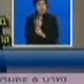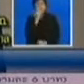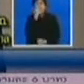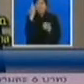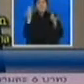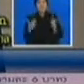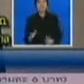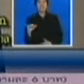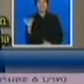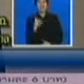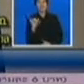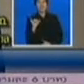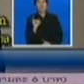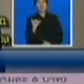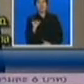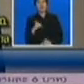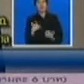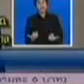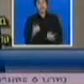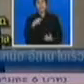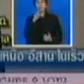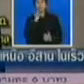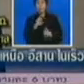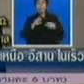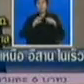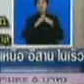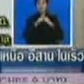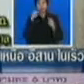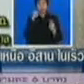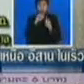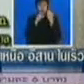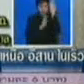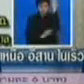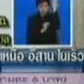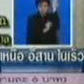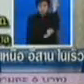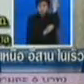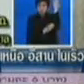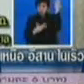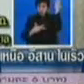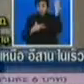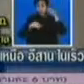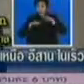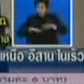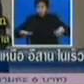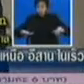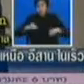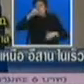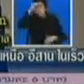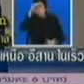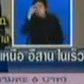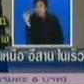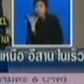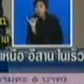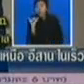ยาก ท่านหมายถึงใน3จังหวัดชายแดนภาคใต้ด้วยหรือเปล่าคะเพราะว่าเด็กๆก็ไม่ค่อยได้เรียนกัน ครับ3จังหวัดตอนนี้เนี่ยนะครับเ